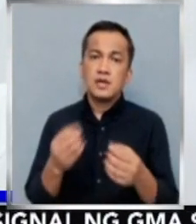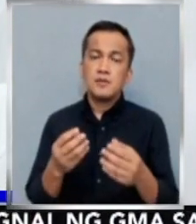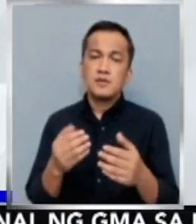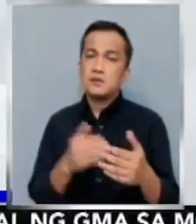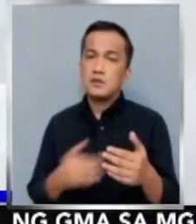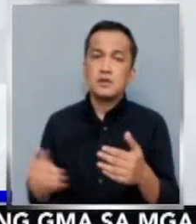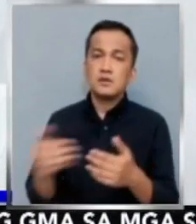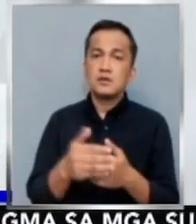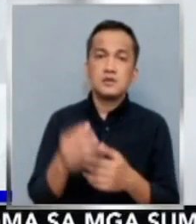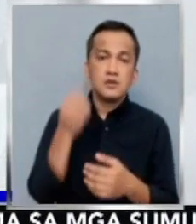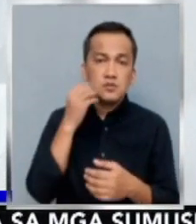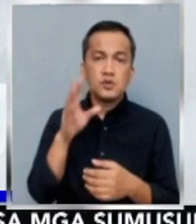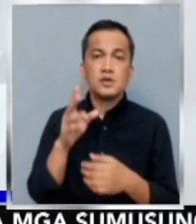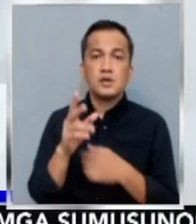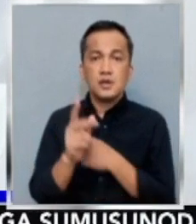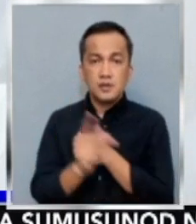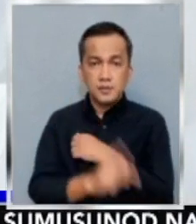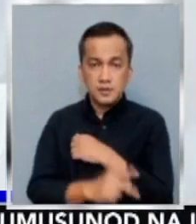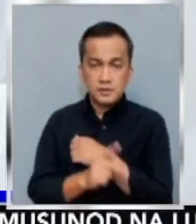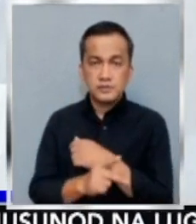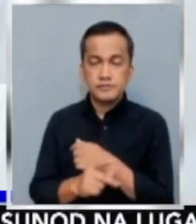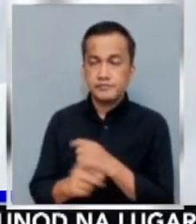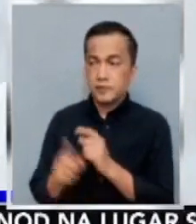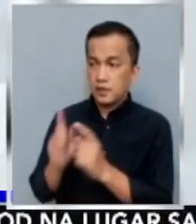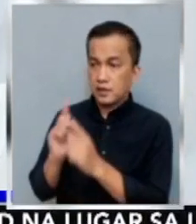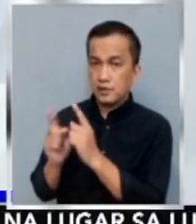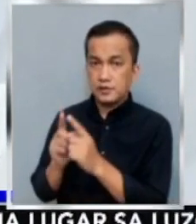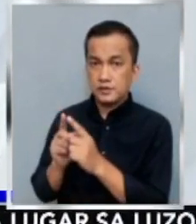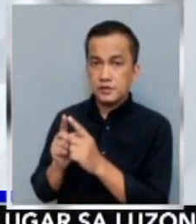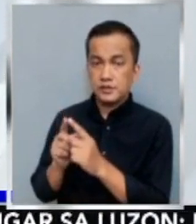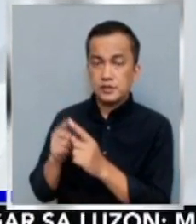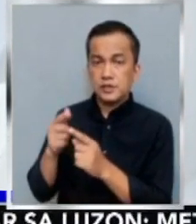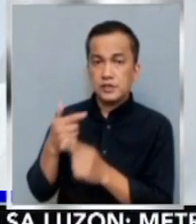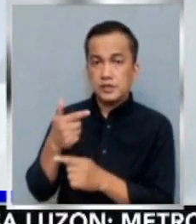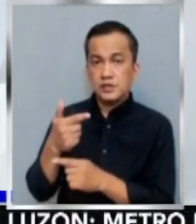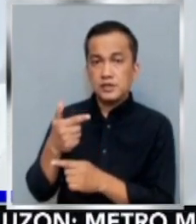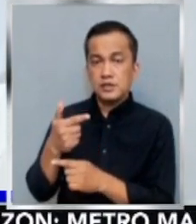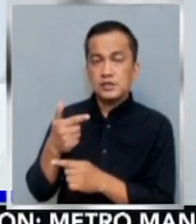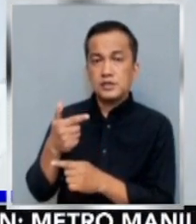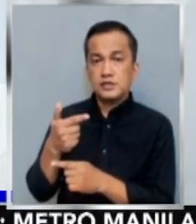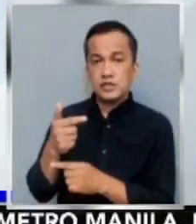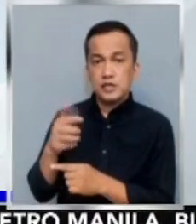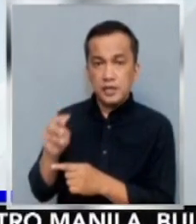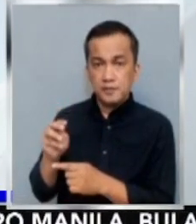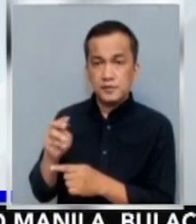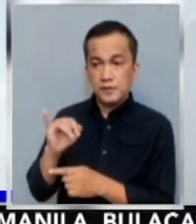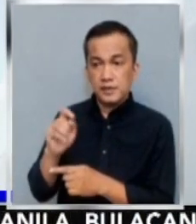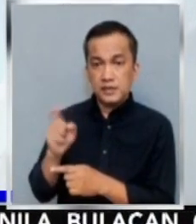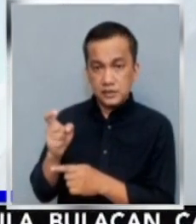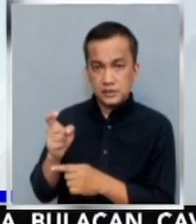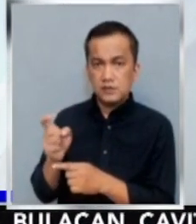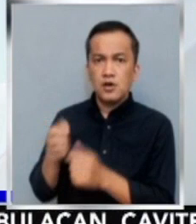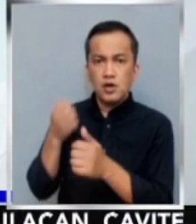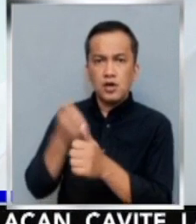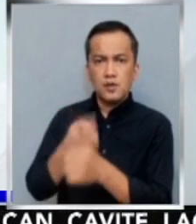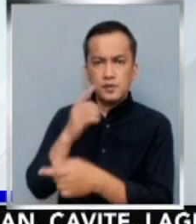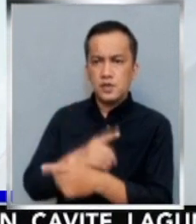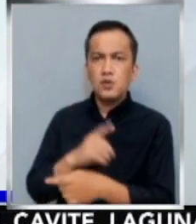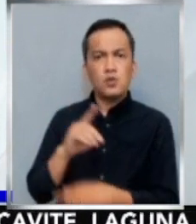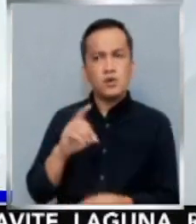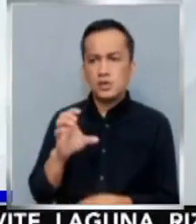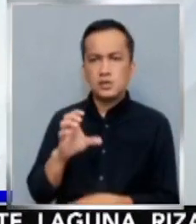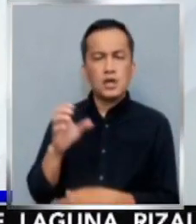In fact, kausap natin yung general manager ng PITX. Halos everyday 100,000 na